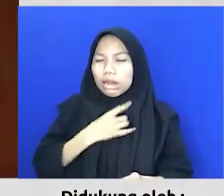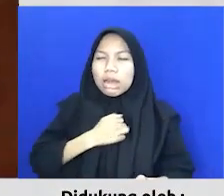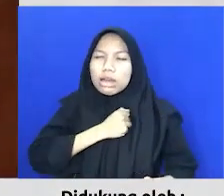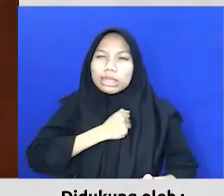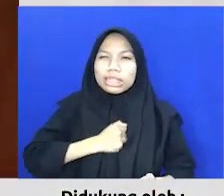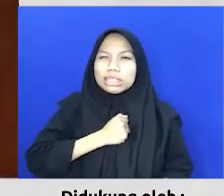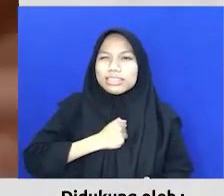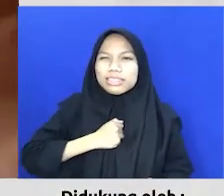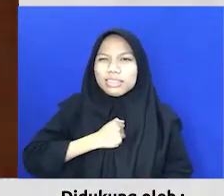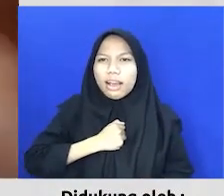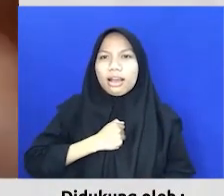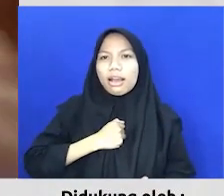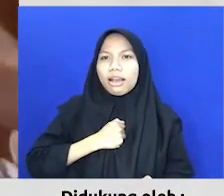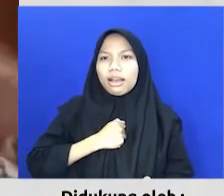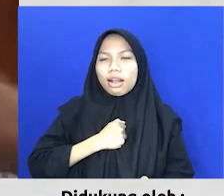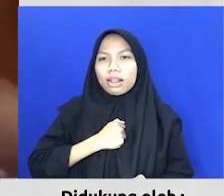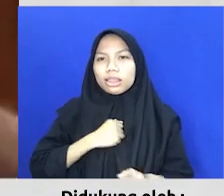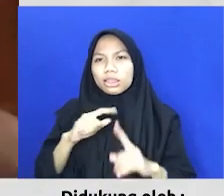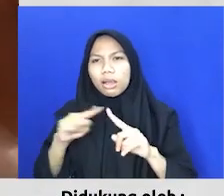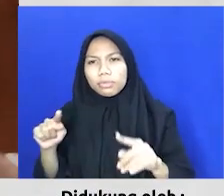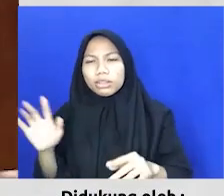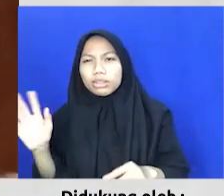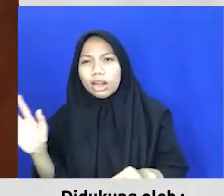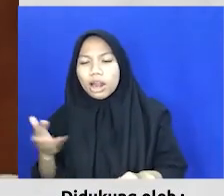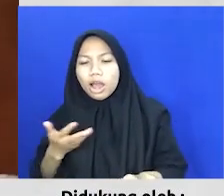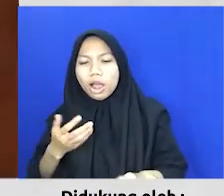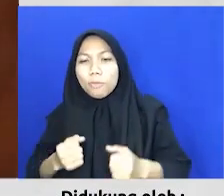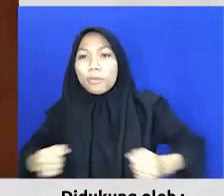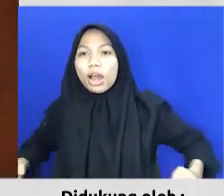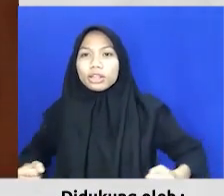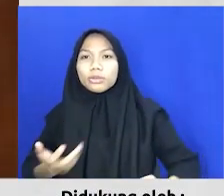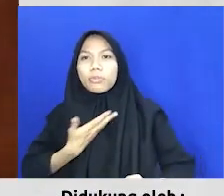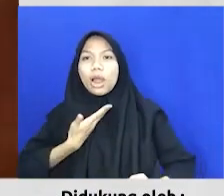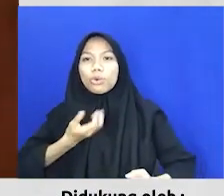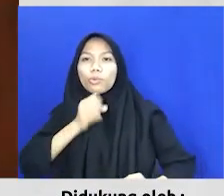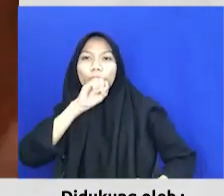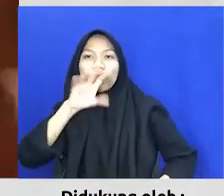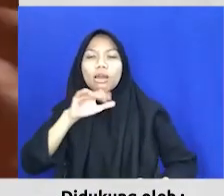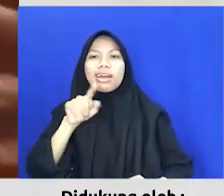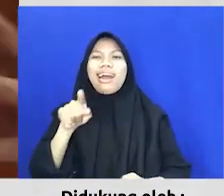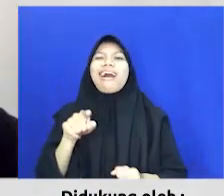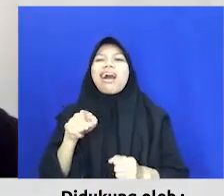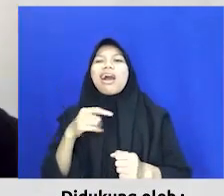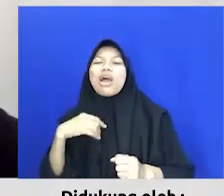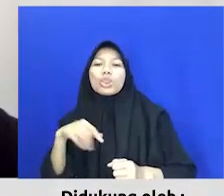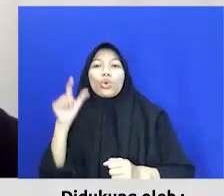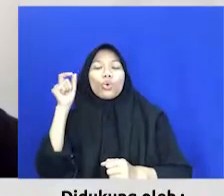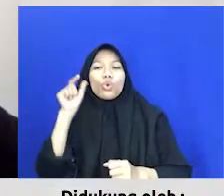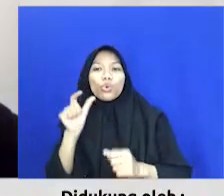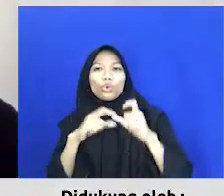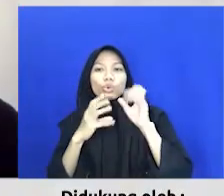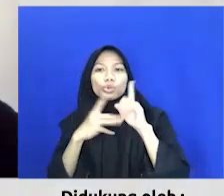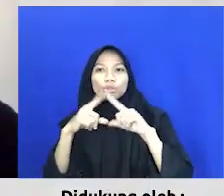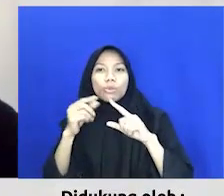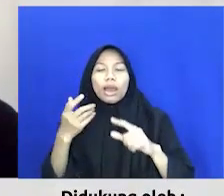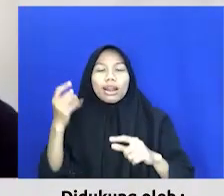tiga perempuan yang sebetulnya bersaingan dan yang kecil yang dapat peranan kan ya, ya kan? Itu adalah konflik zaman